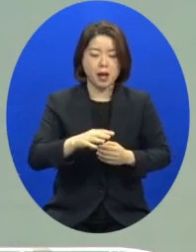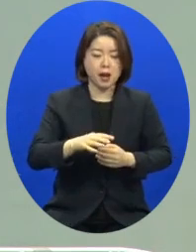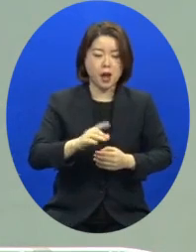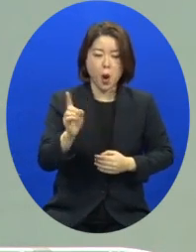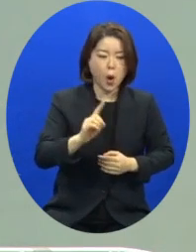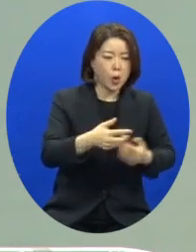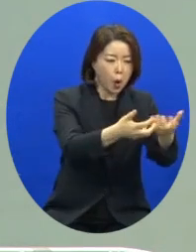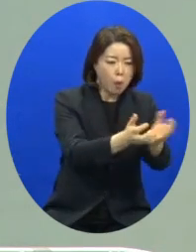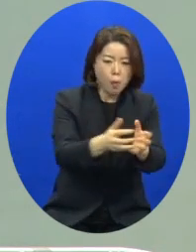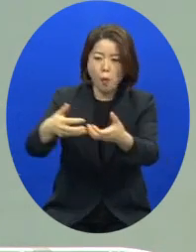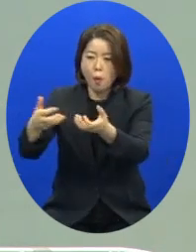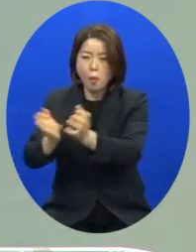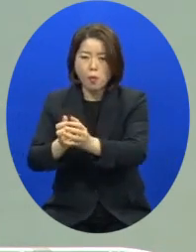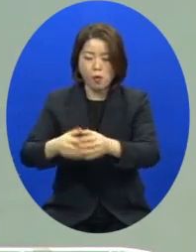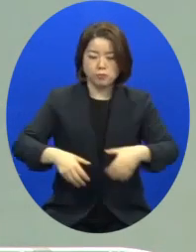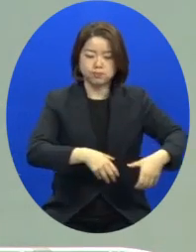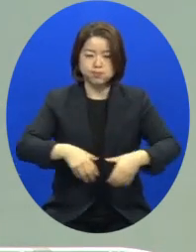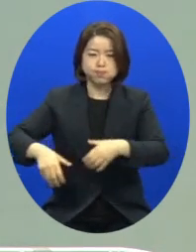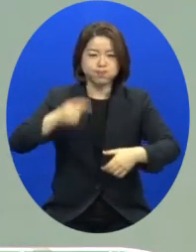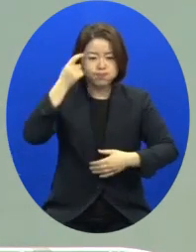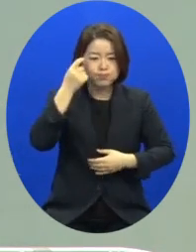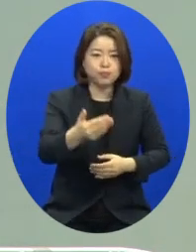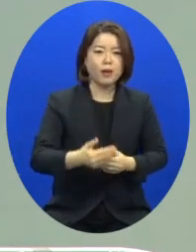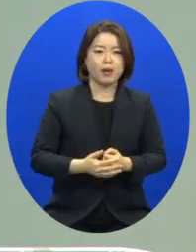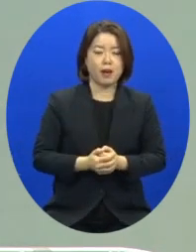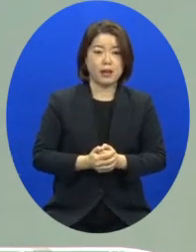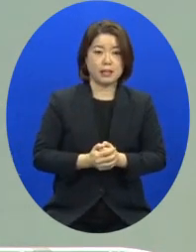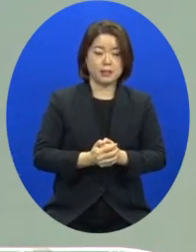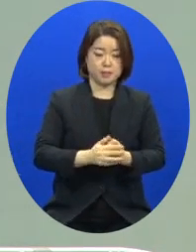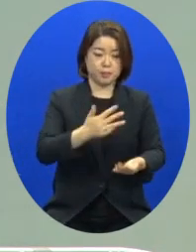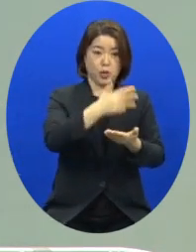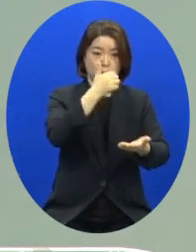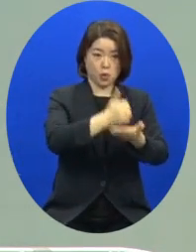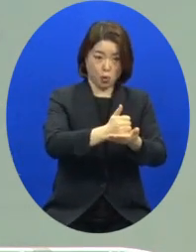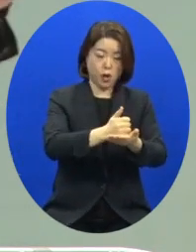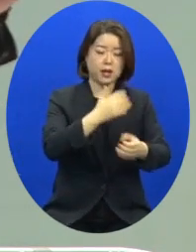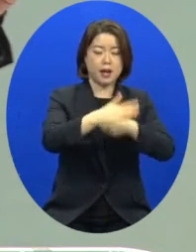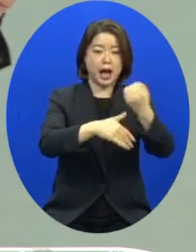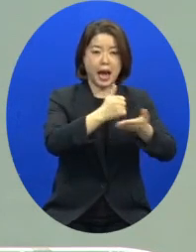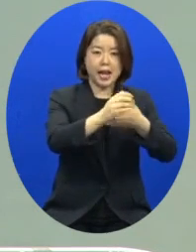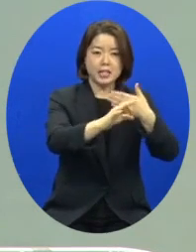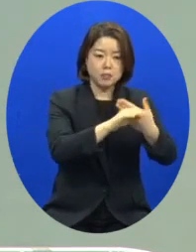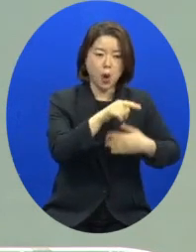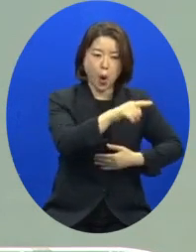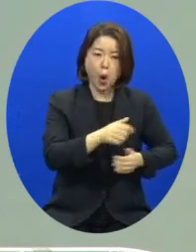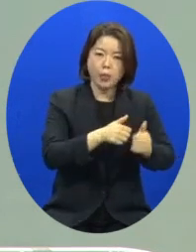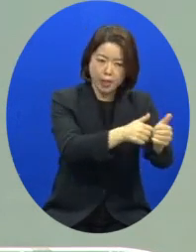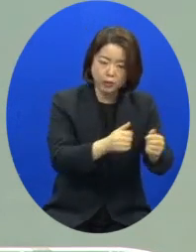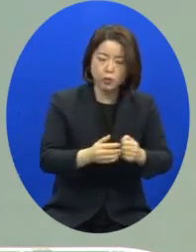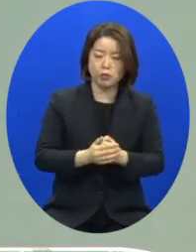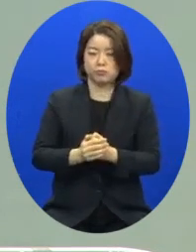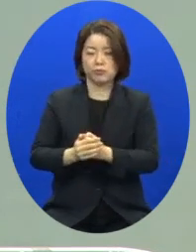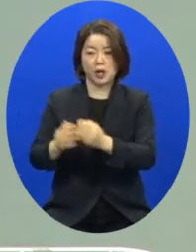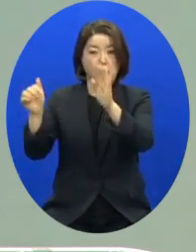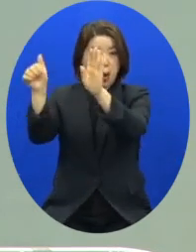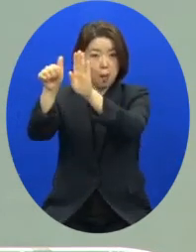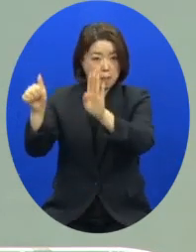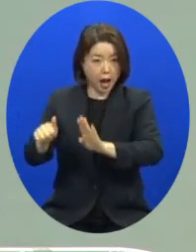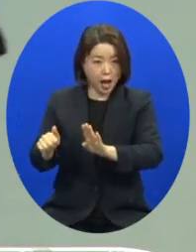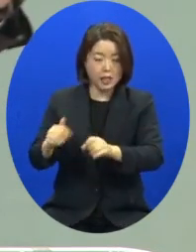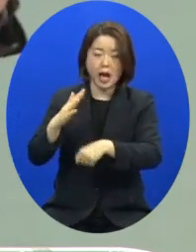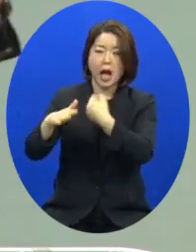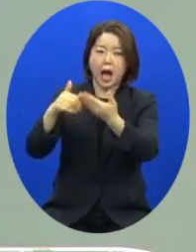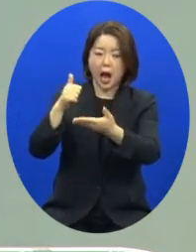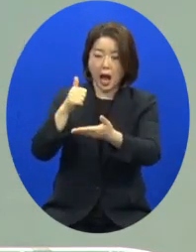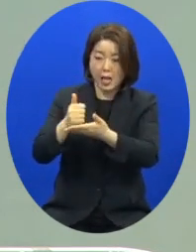사이에서 머뭇머뭇하려느냐? 여호와가 만일 하나님이면 그를 따르고 바알이 만일 하나님이면